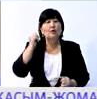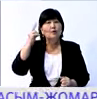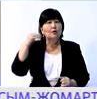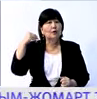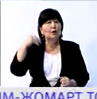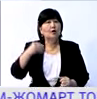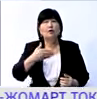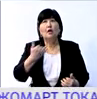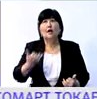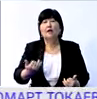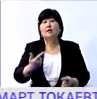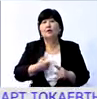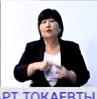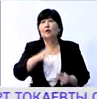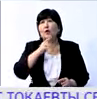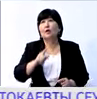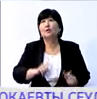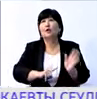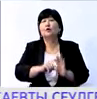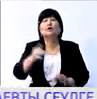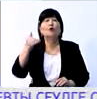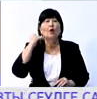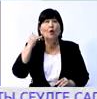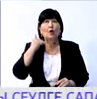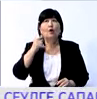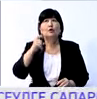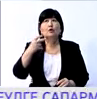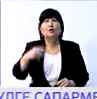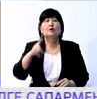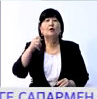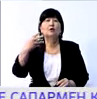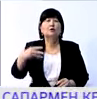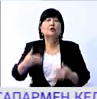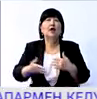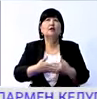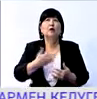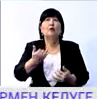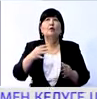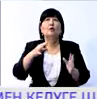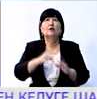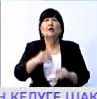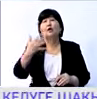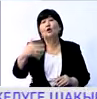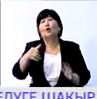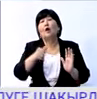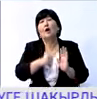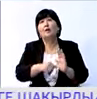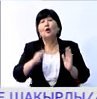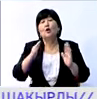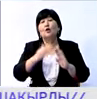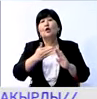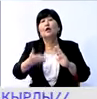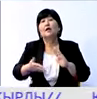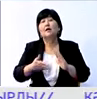жоқ. Қазіргі осы уақытта бізге түсетін қоңыраулар 120-130-ға дейін барады. Оның ішінде 50-60-ы үйге